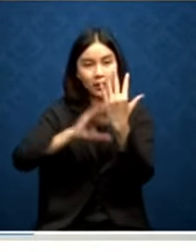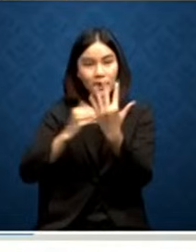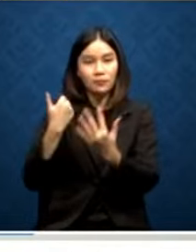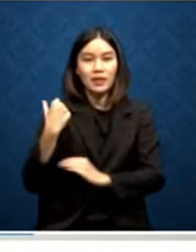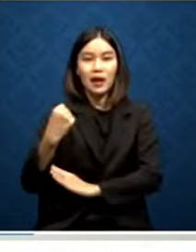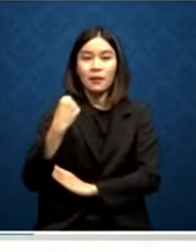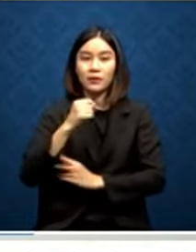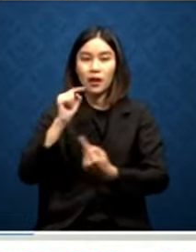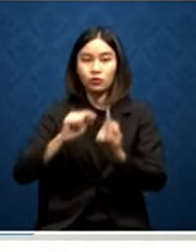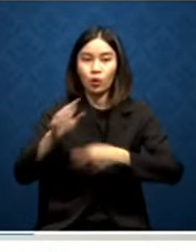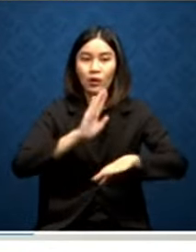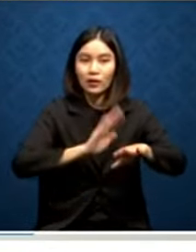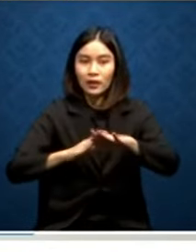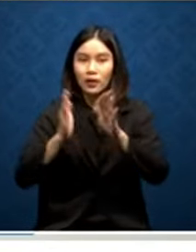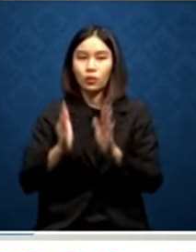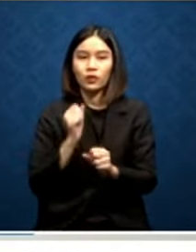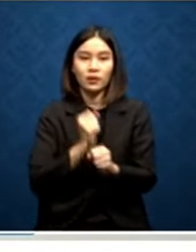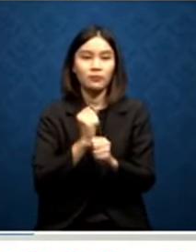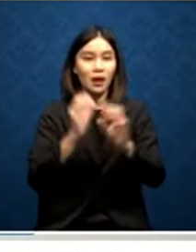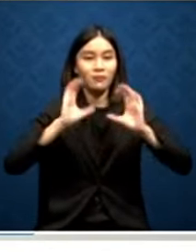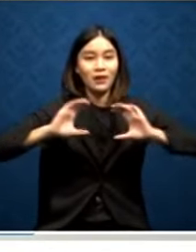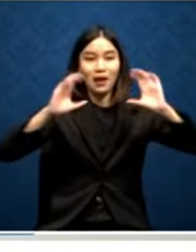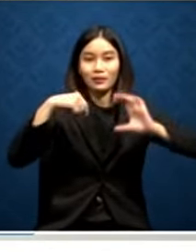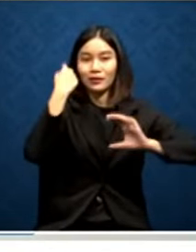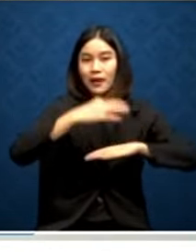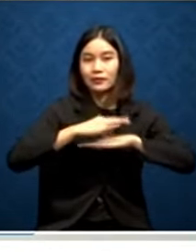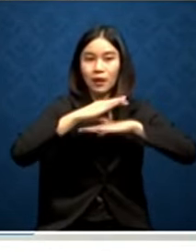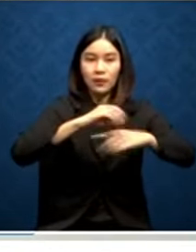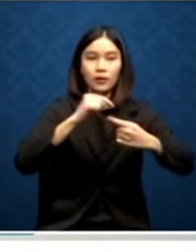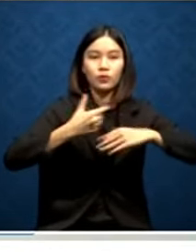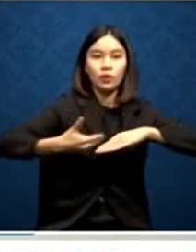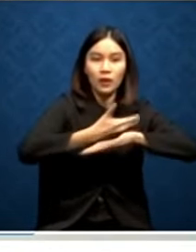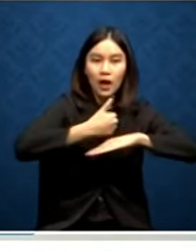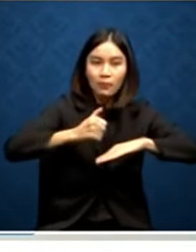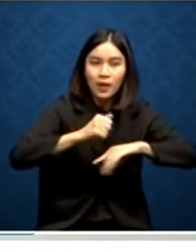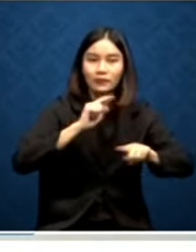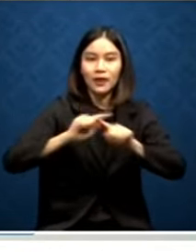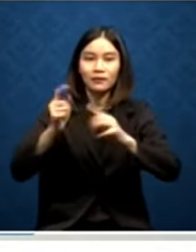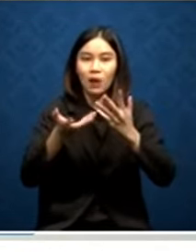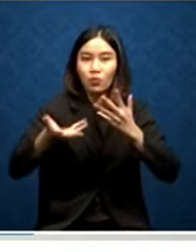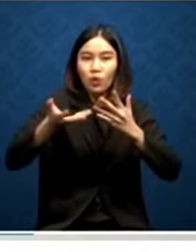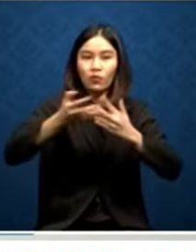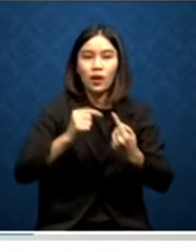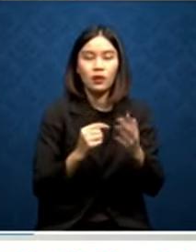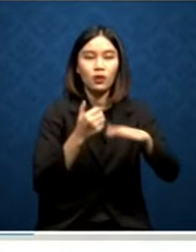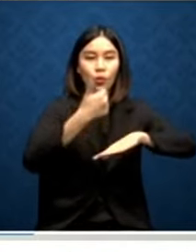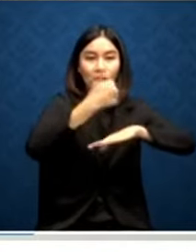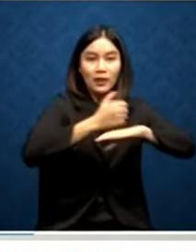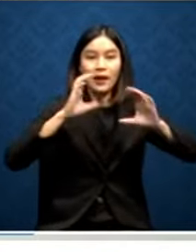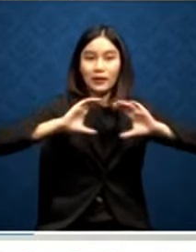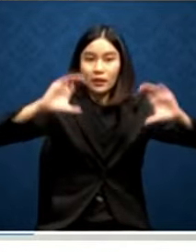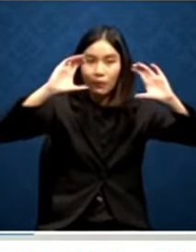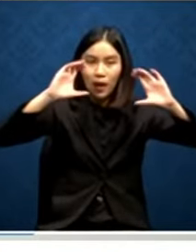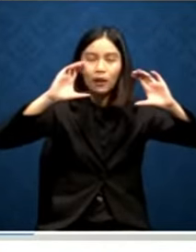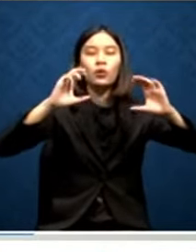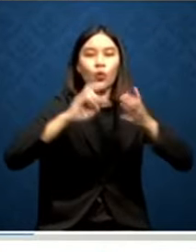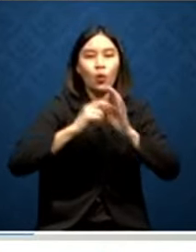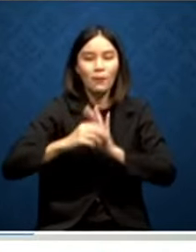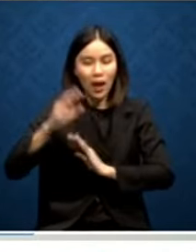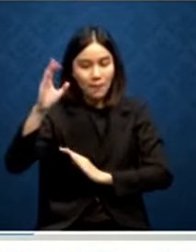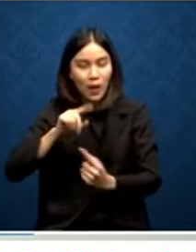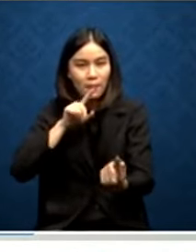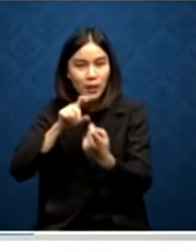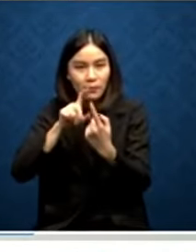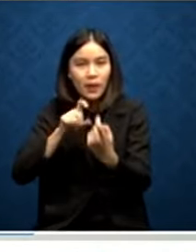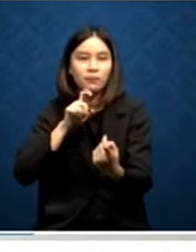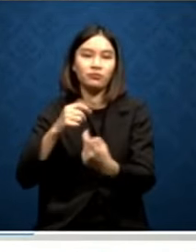อำนาจในการเรียกเจ้าหน้าที่รัฐผู้ดำรงตำแหน่งทางการเมืองทุกระดับตั้งแต่หัวหน้ารัฐบาลมาให้ปากคำตอบก